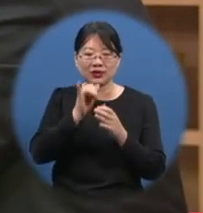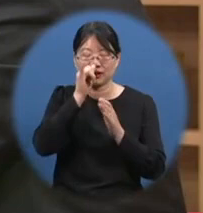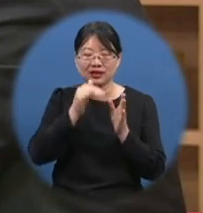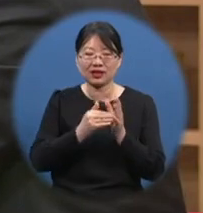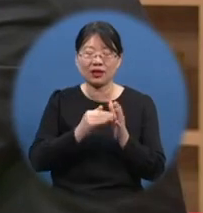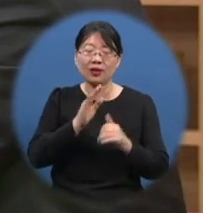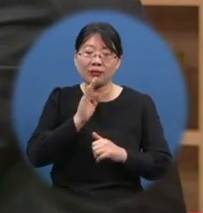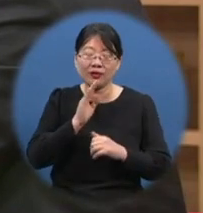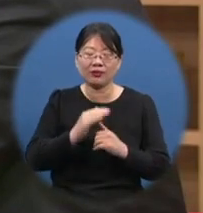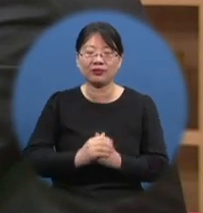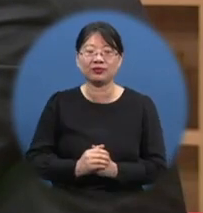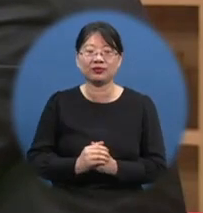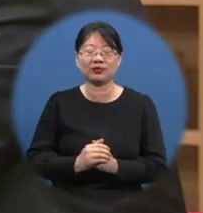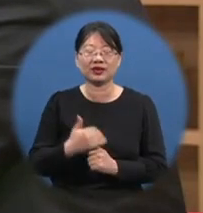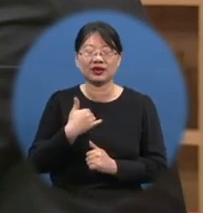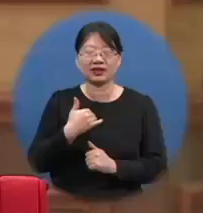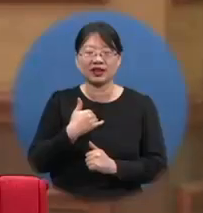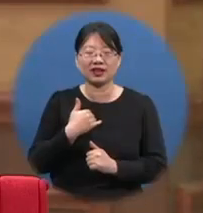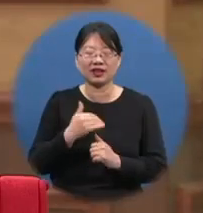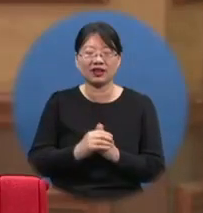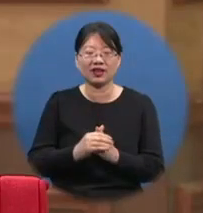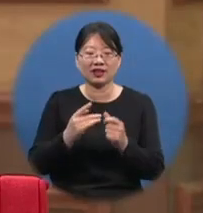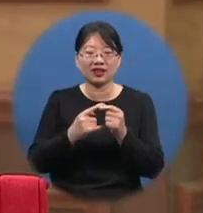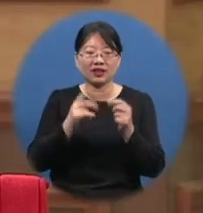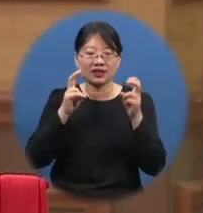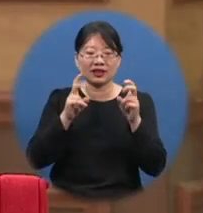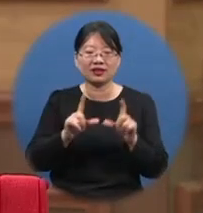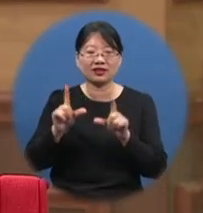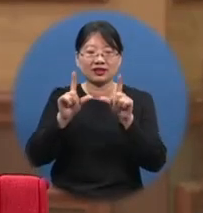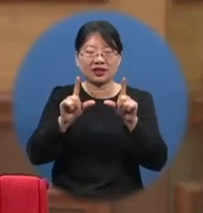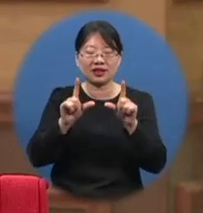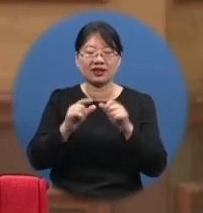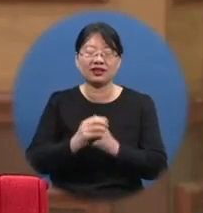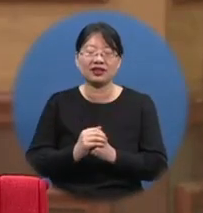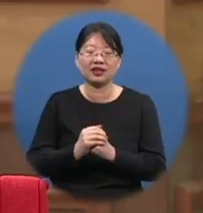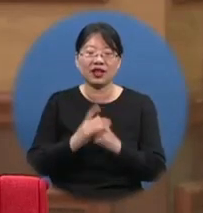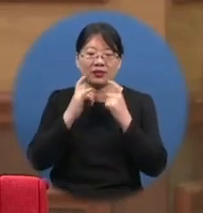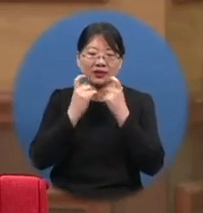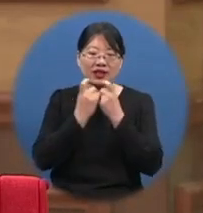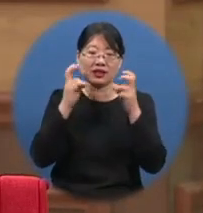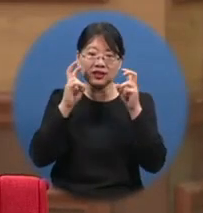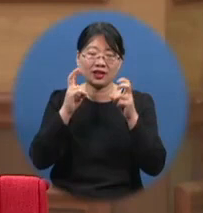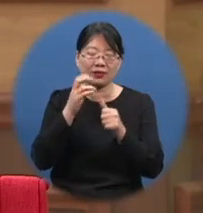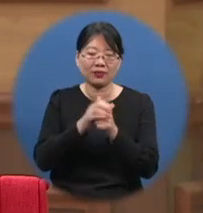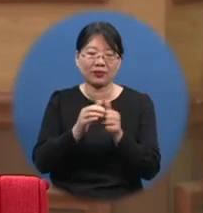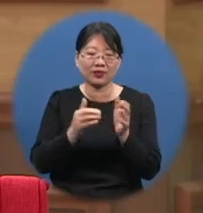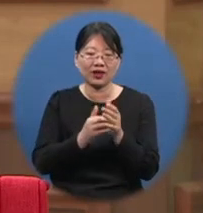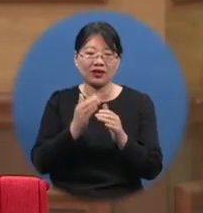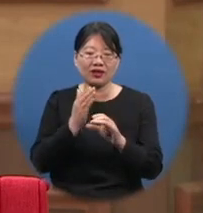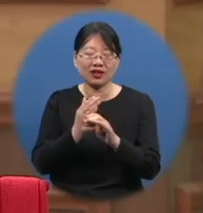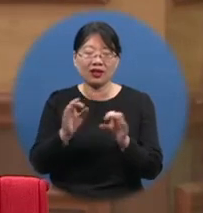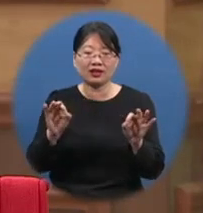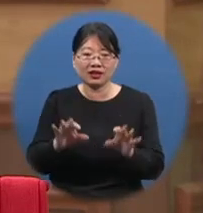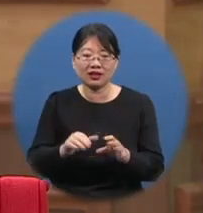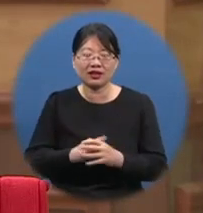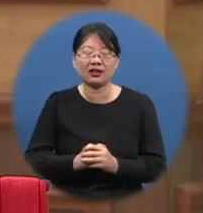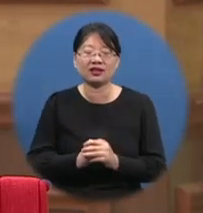예. 제가 첫 직장 생활도 민간 기업이었고요. 중간에 잠깐